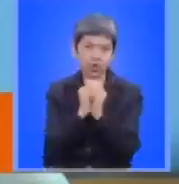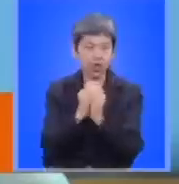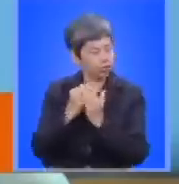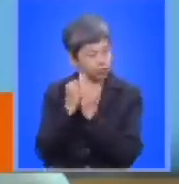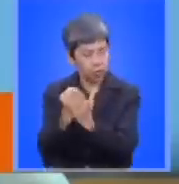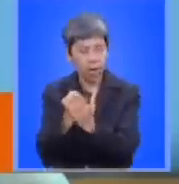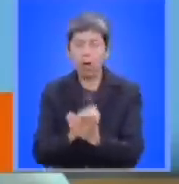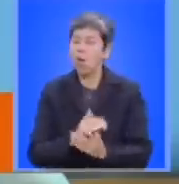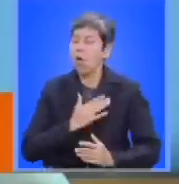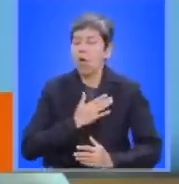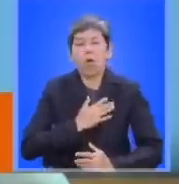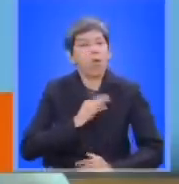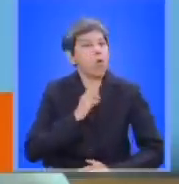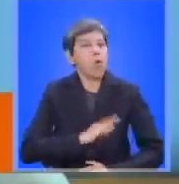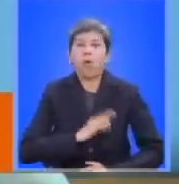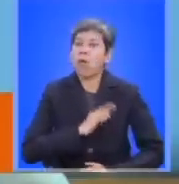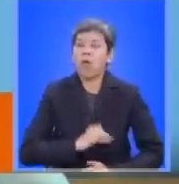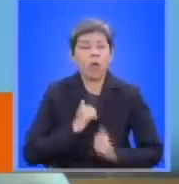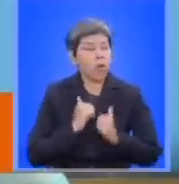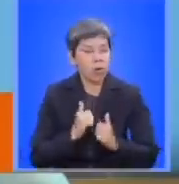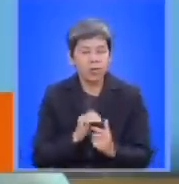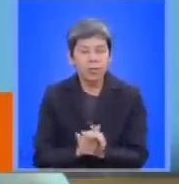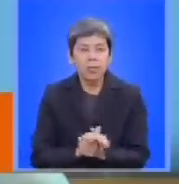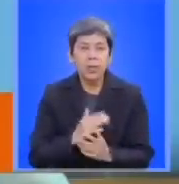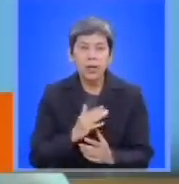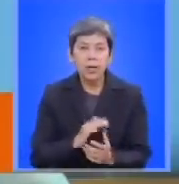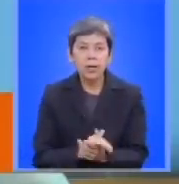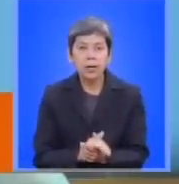ะครับซึ่งทาง